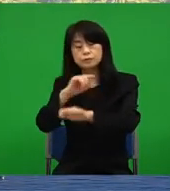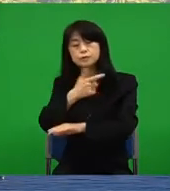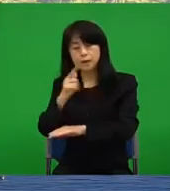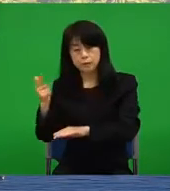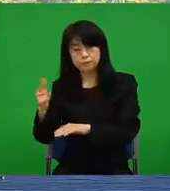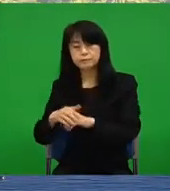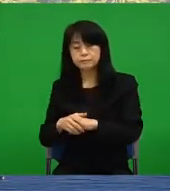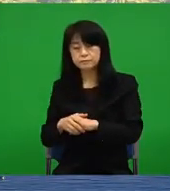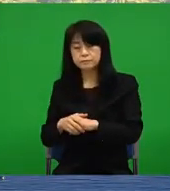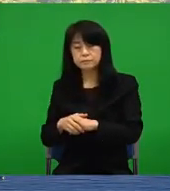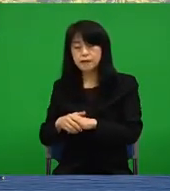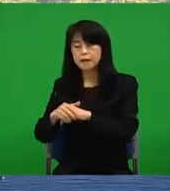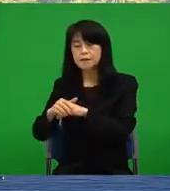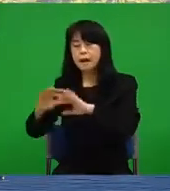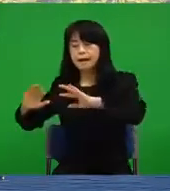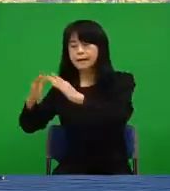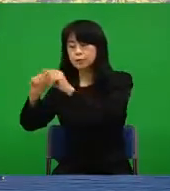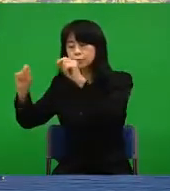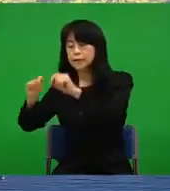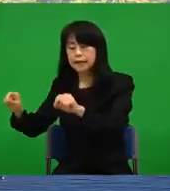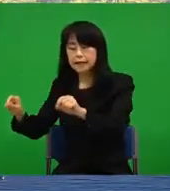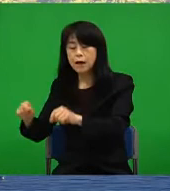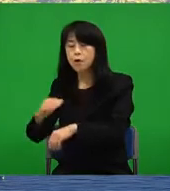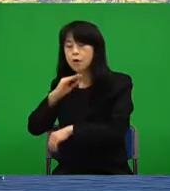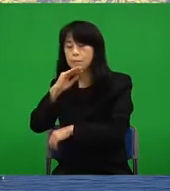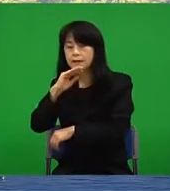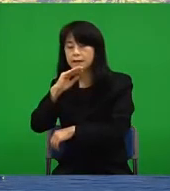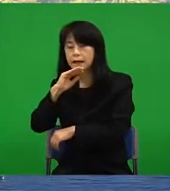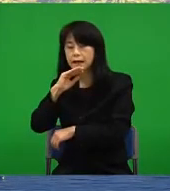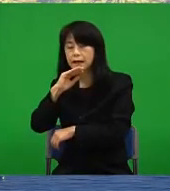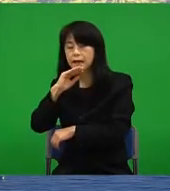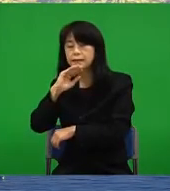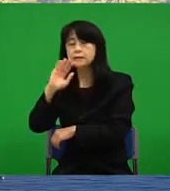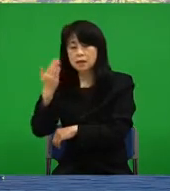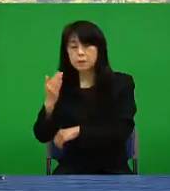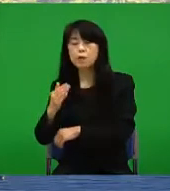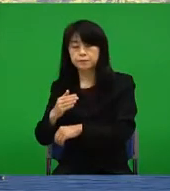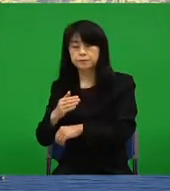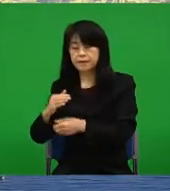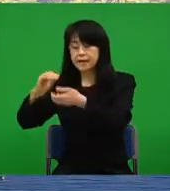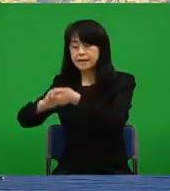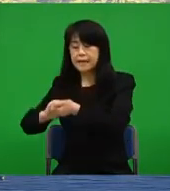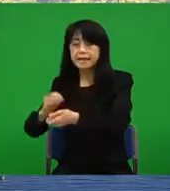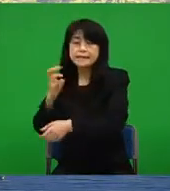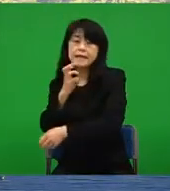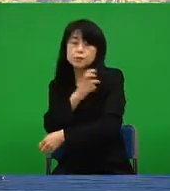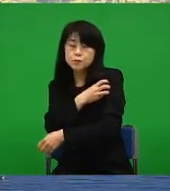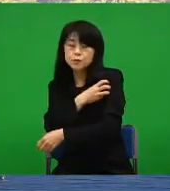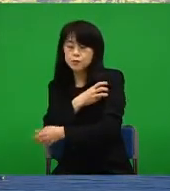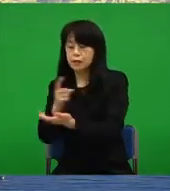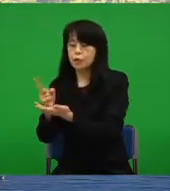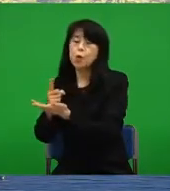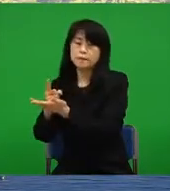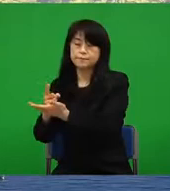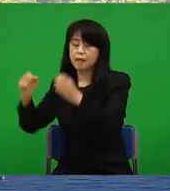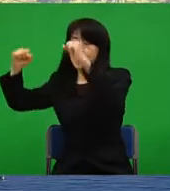検討の結果をお待ちしてたんですが、いよいよ定期接種とする方針が